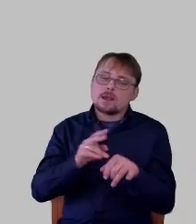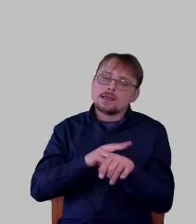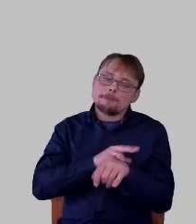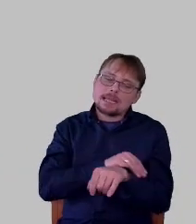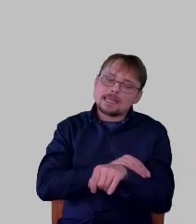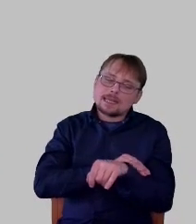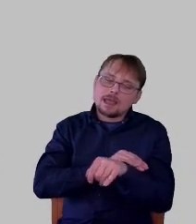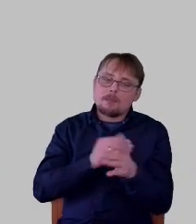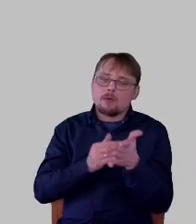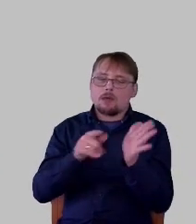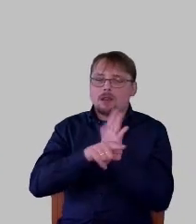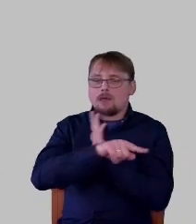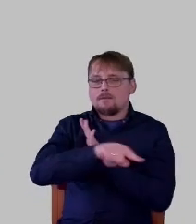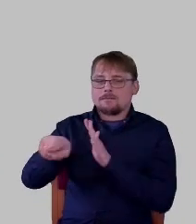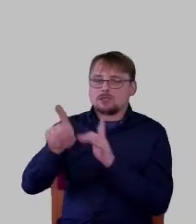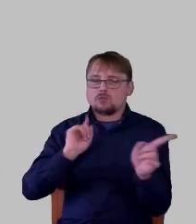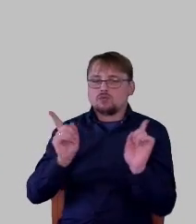pomocy.